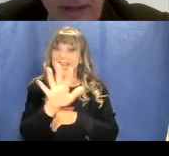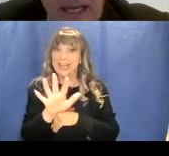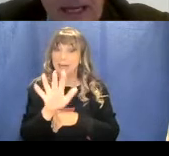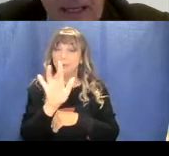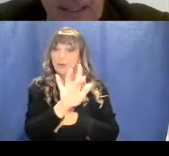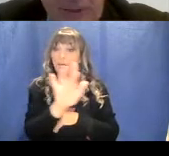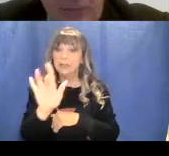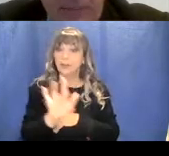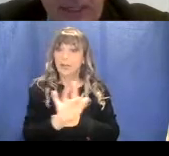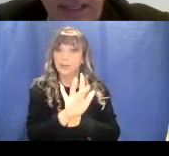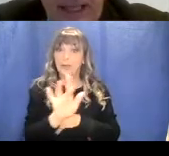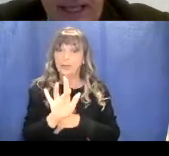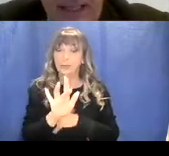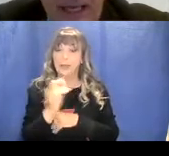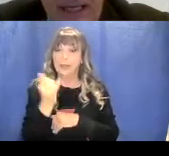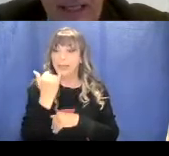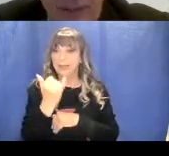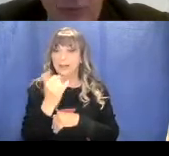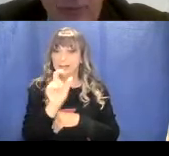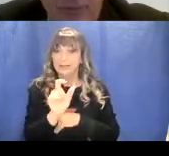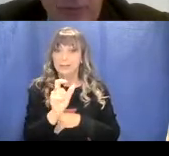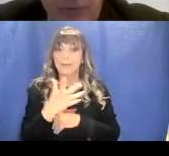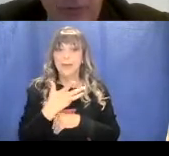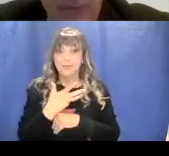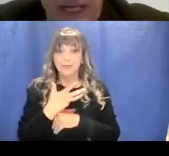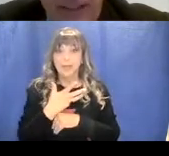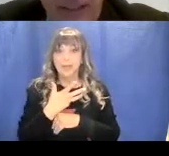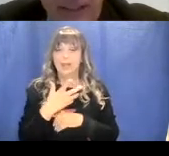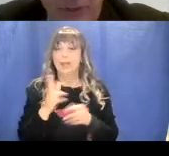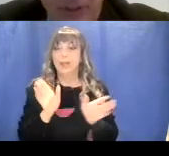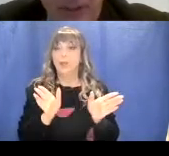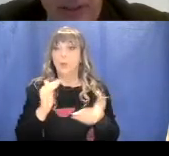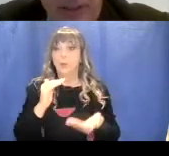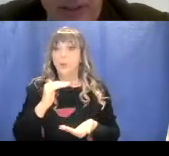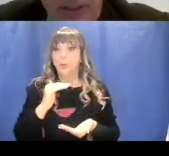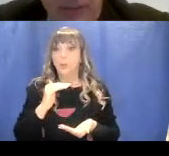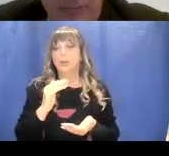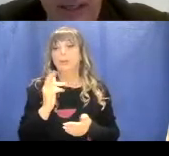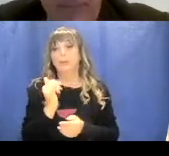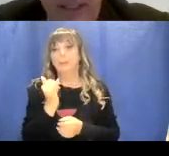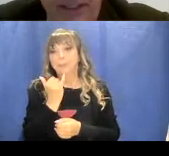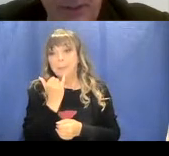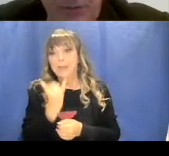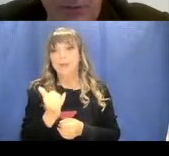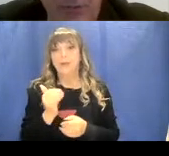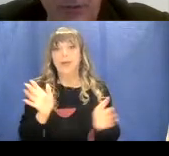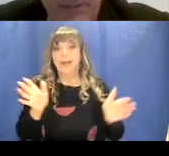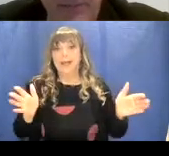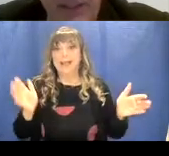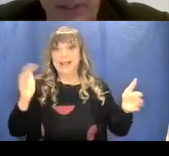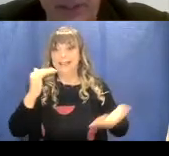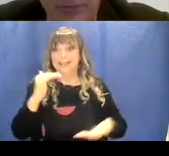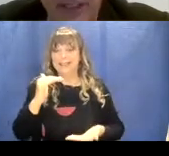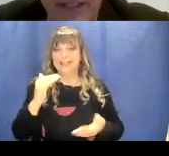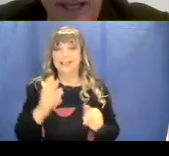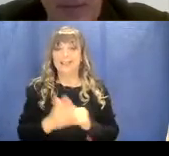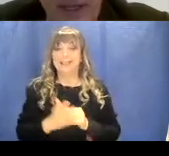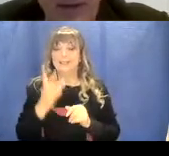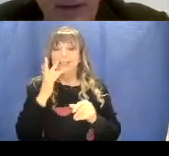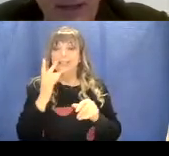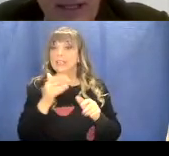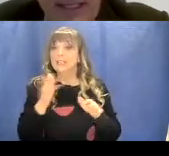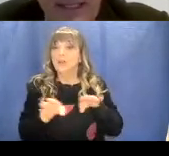ma sono rappresentati anche dei cubi molto più grandi di qui quelli che vedete sono solo gli spigoli e tutti